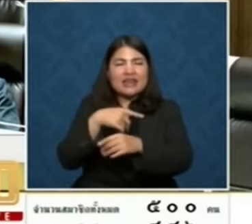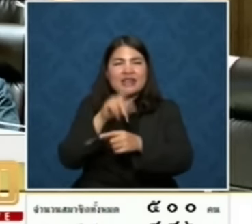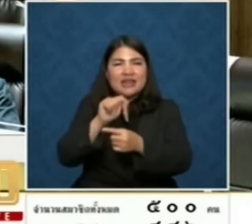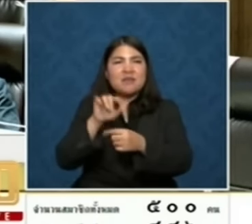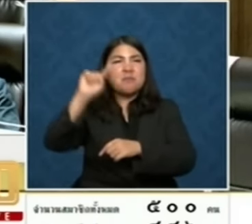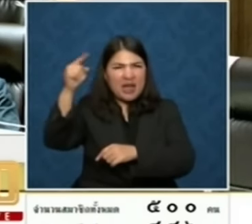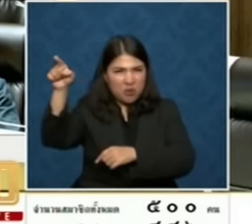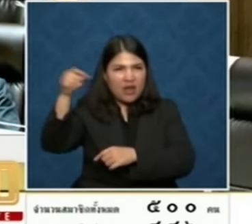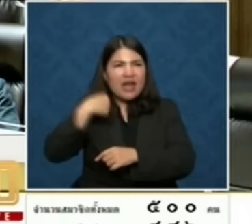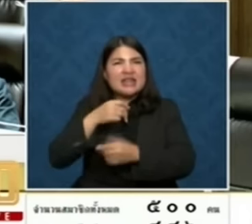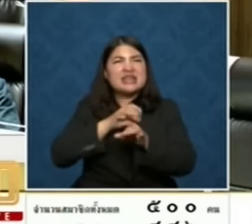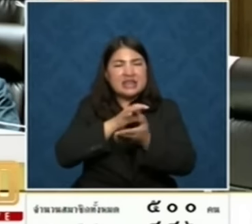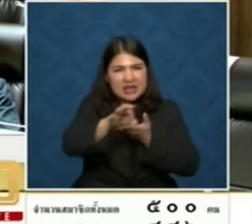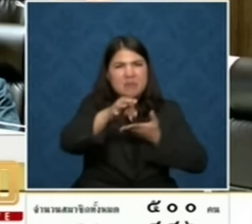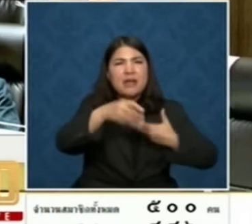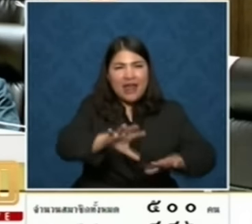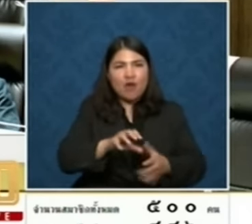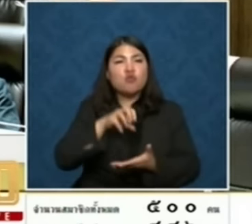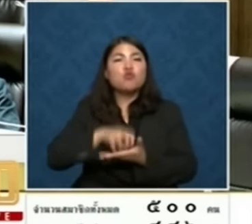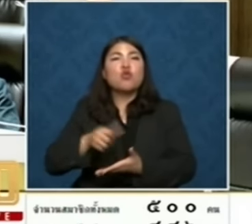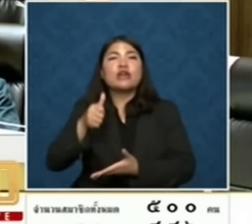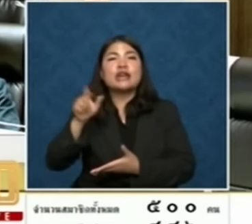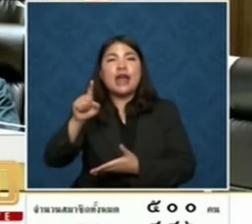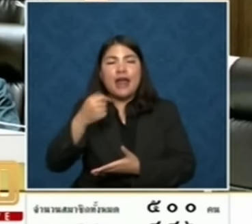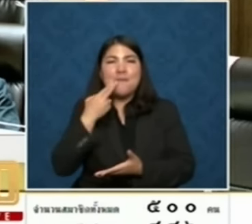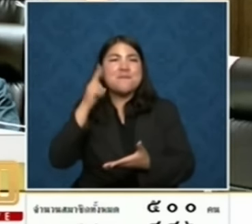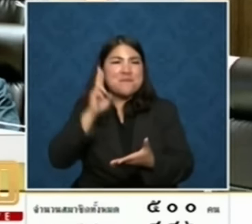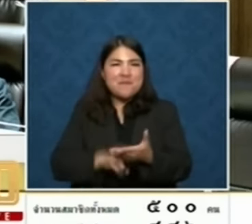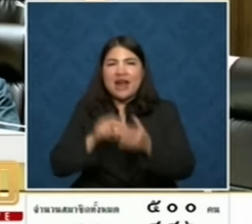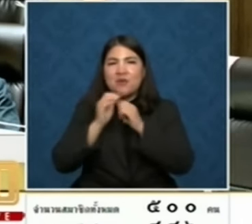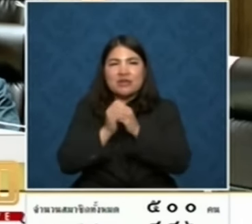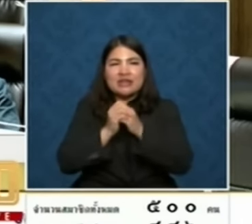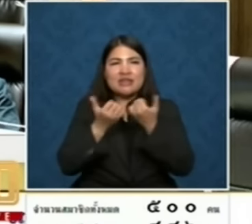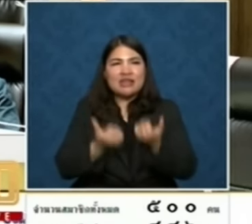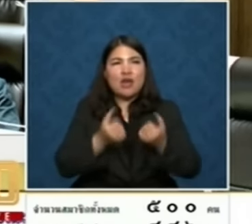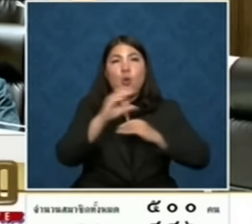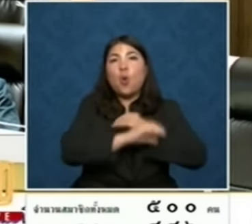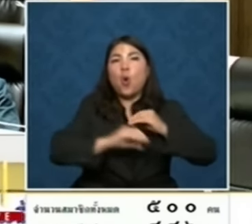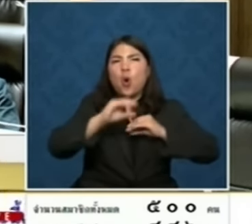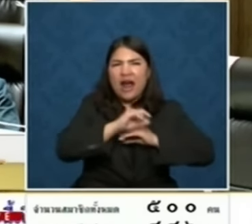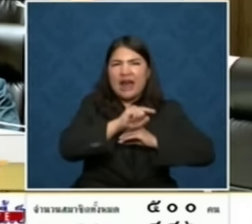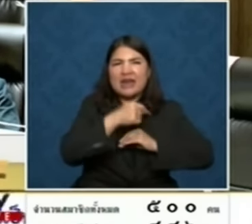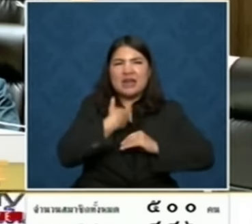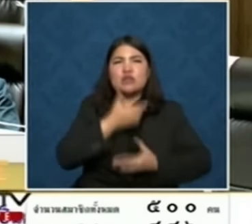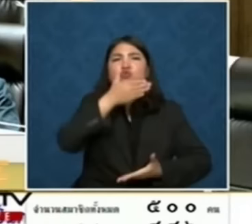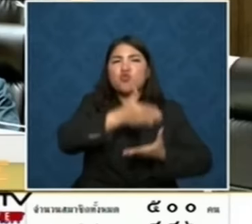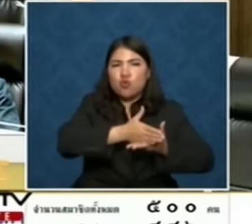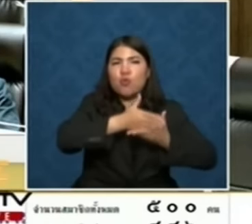ประเทศจากปากประตูนรกเมียวดีสู่ประเทศที่มีบทบาทนำในภูมิภาคในการจัดการกับปัญหาใน